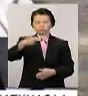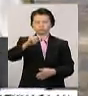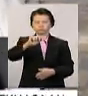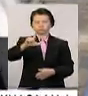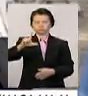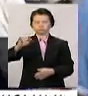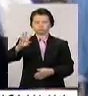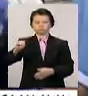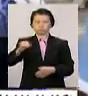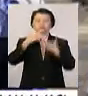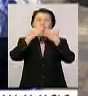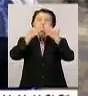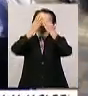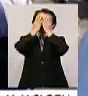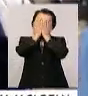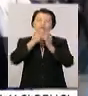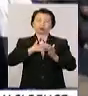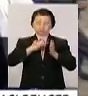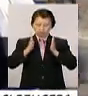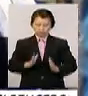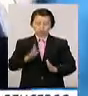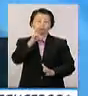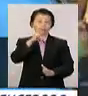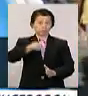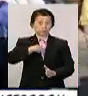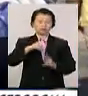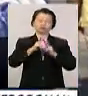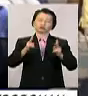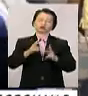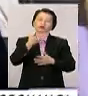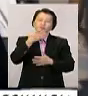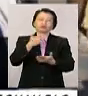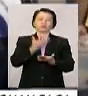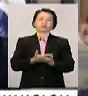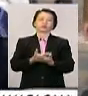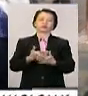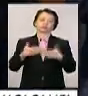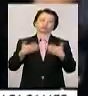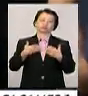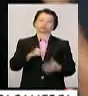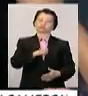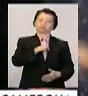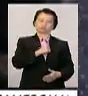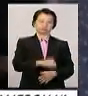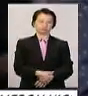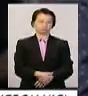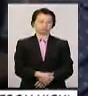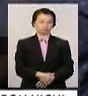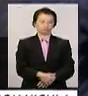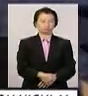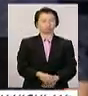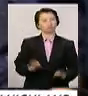Kedah. Alhamdulillah, saya sebagai rakyat negeri Kedah berasa sangat bertuah dan berbangga. Kagum